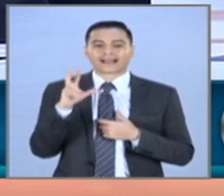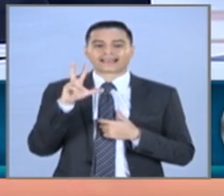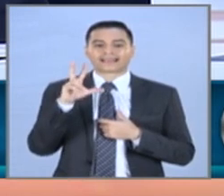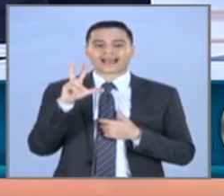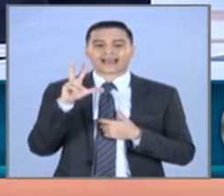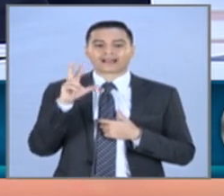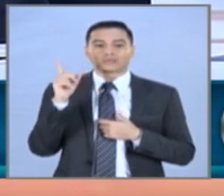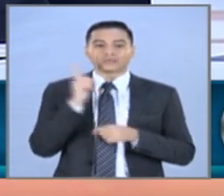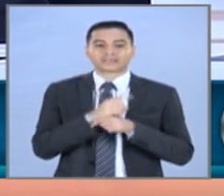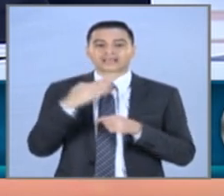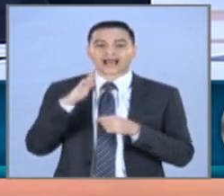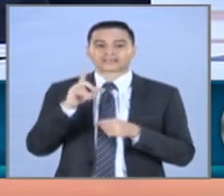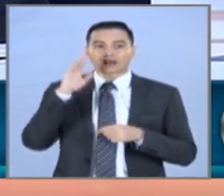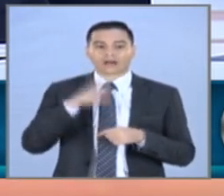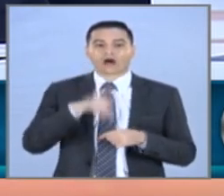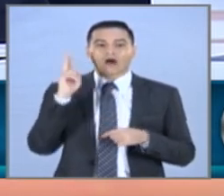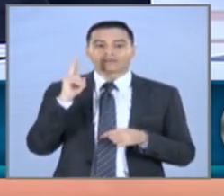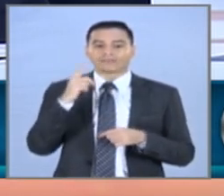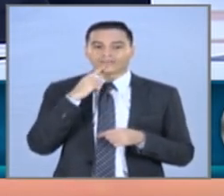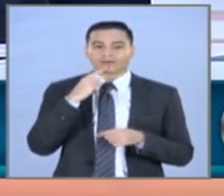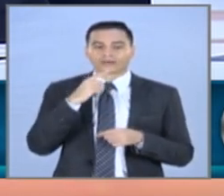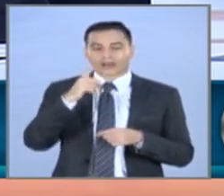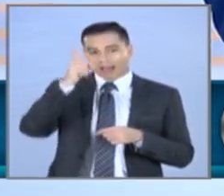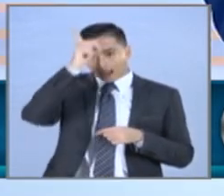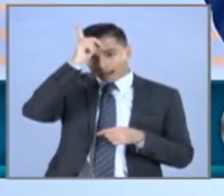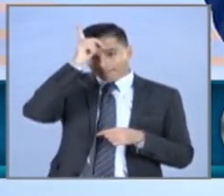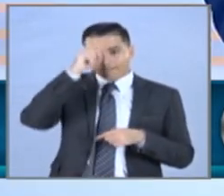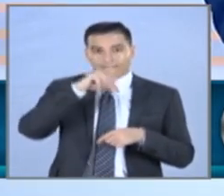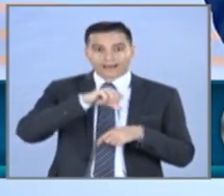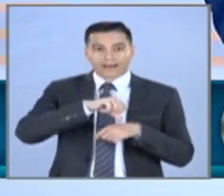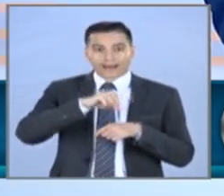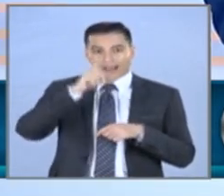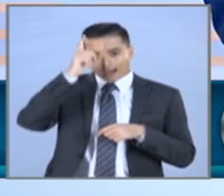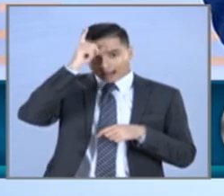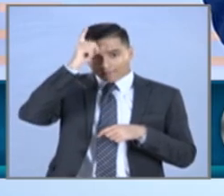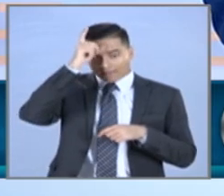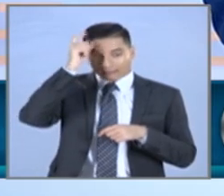أستاذ حسن، خطفت البازر، إجابتك؟ ألمانية. ألمانية.